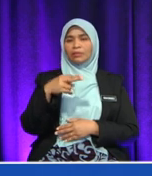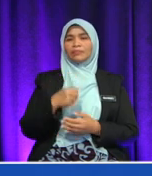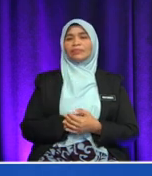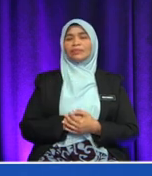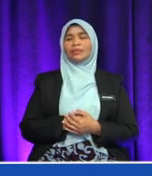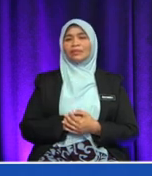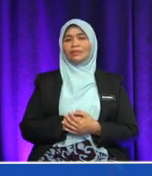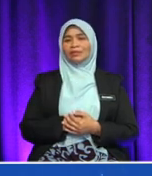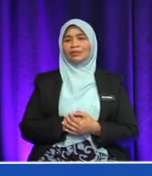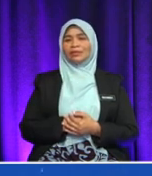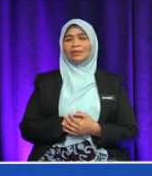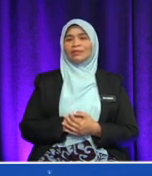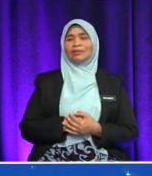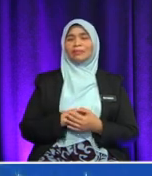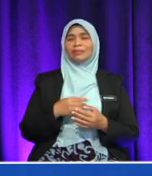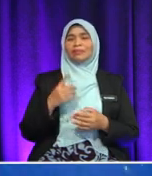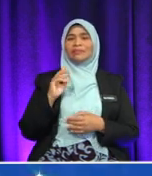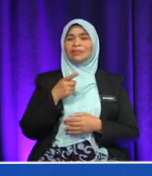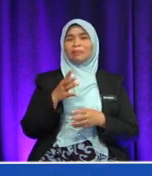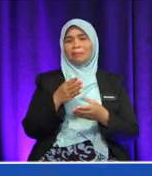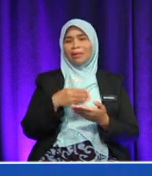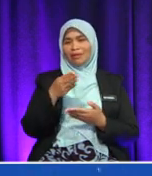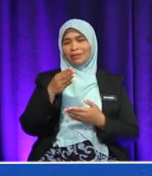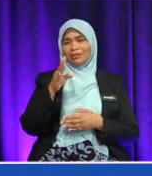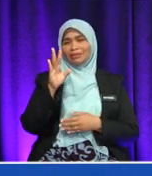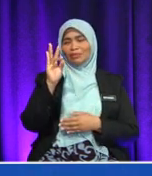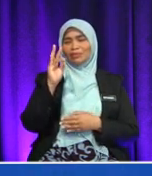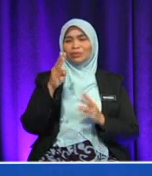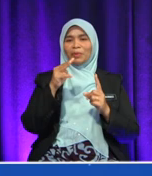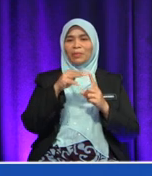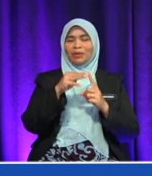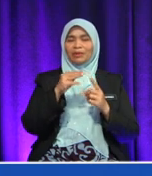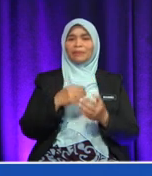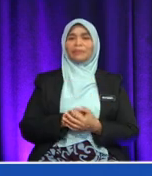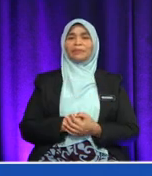8 markah dan yang terakhir silakan rumuskan